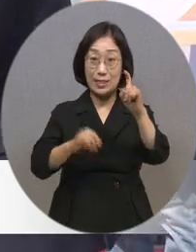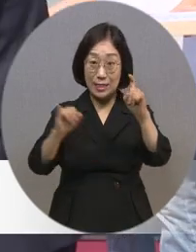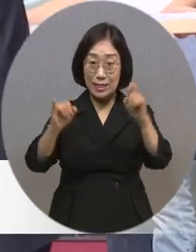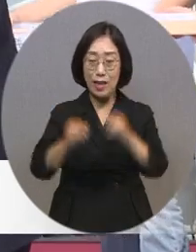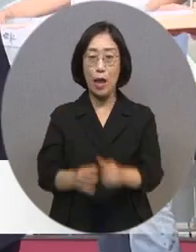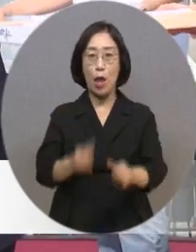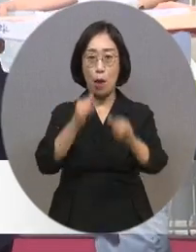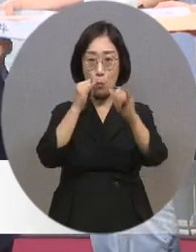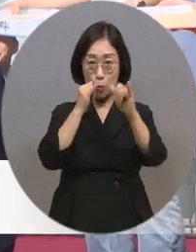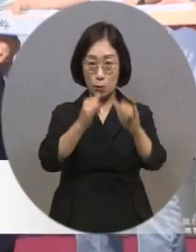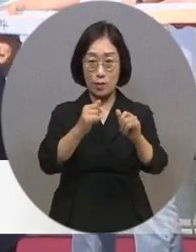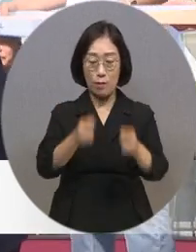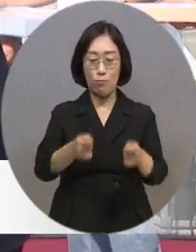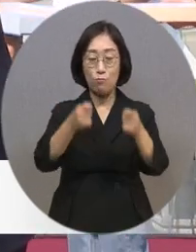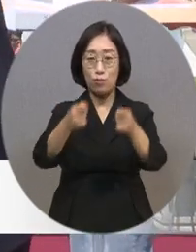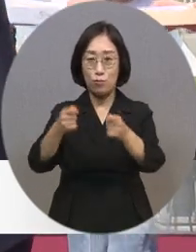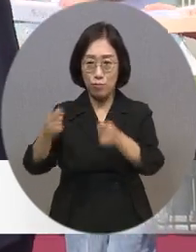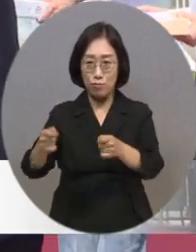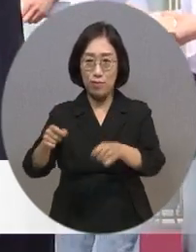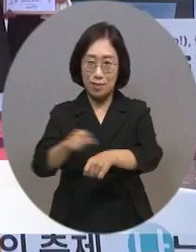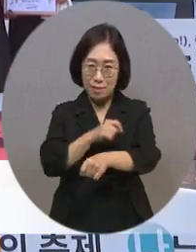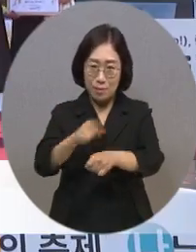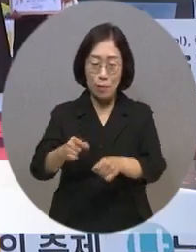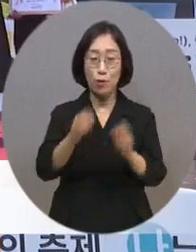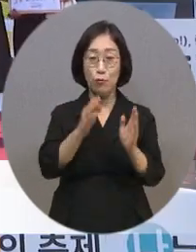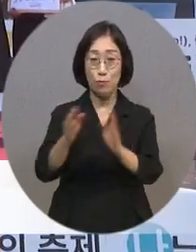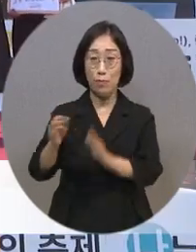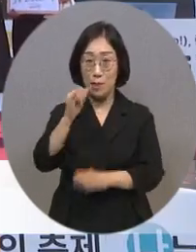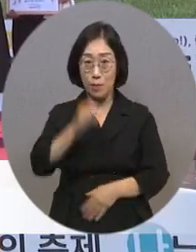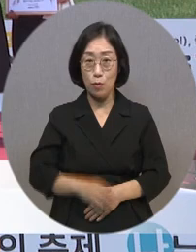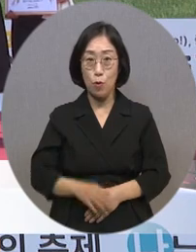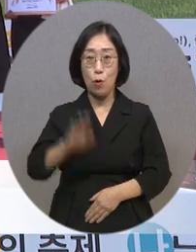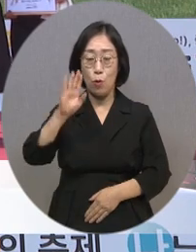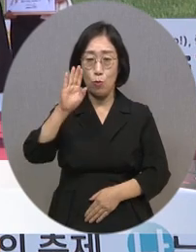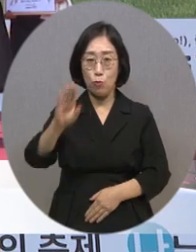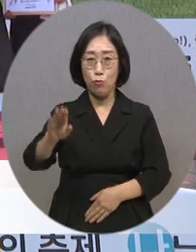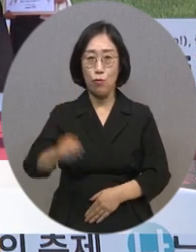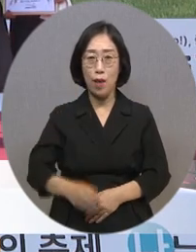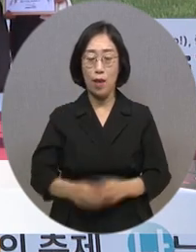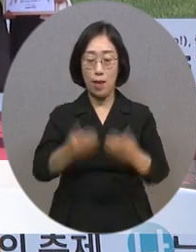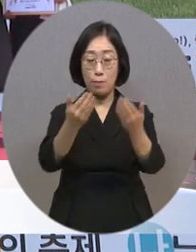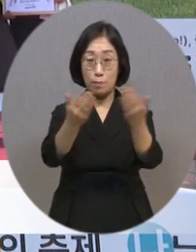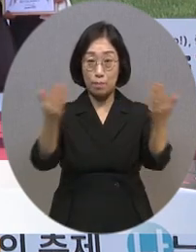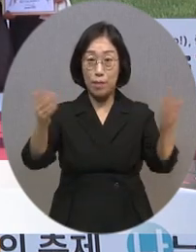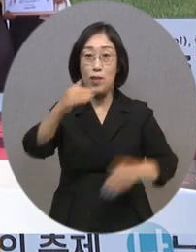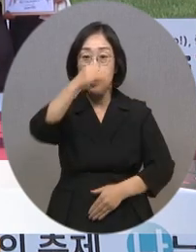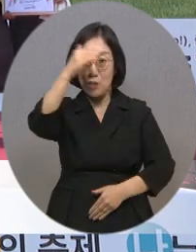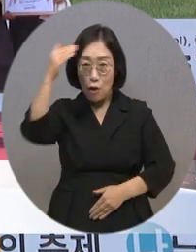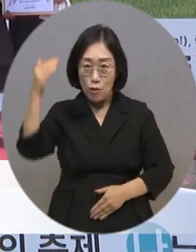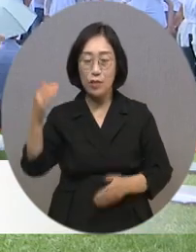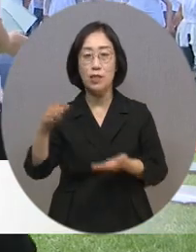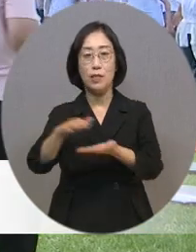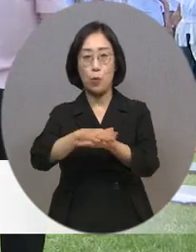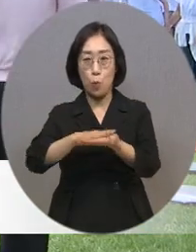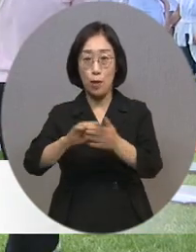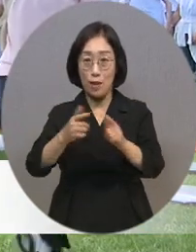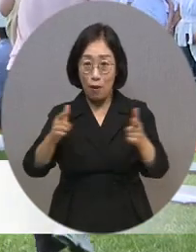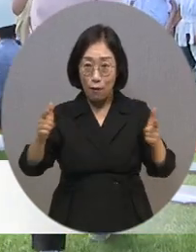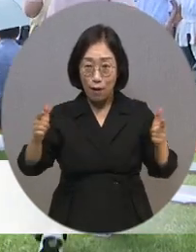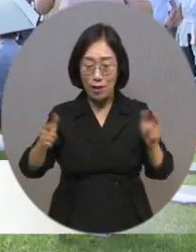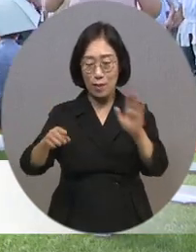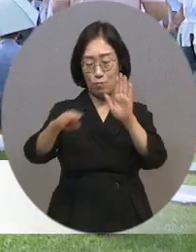표창과 퍼포먼스 등 개회식이 진행됐으며 이후 전시, 참여, 공연, 놀이마당 등의 본